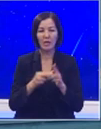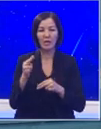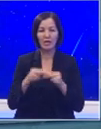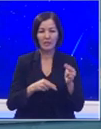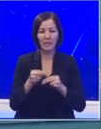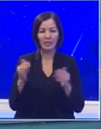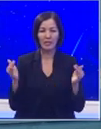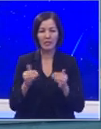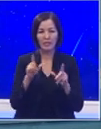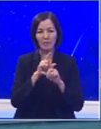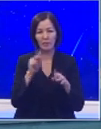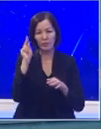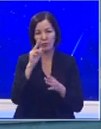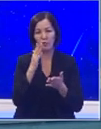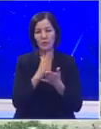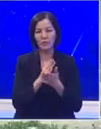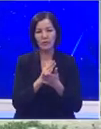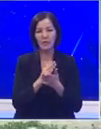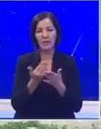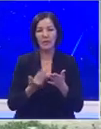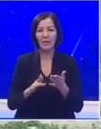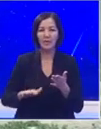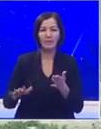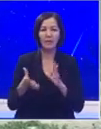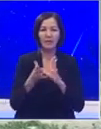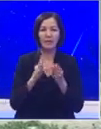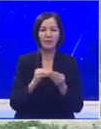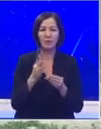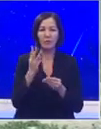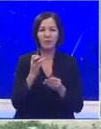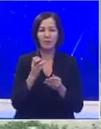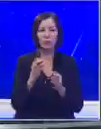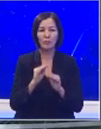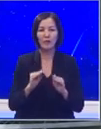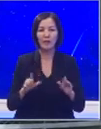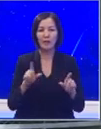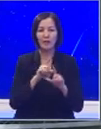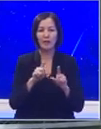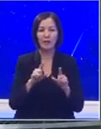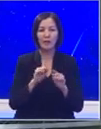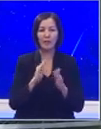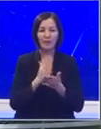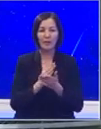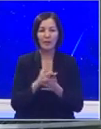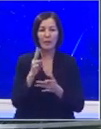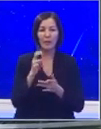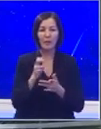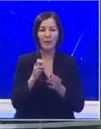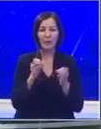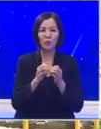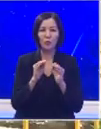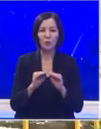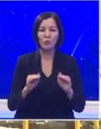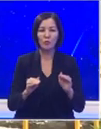мына шағын ғимараттарда оқиды. Елді мекенде жалпы 300-ге жуық мектеп жасындағы жеткіншектер болса, мұнда тек 210